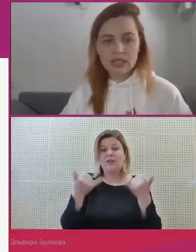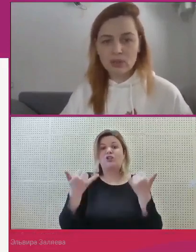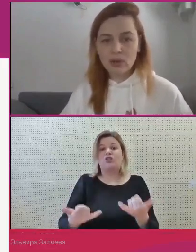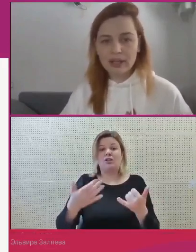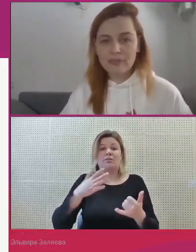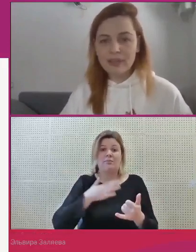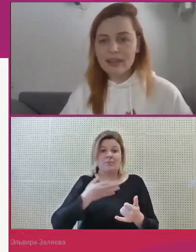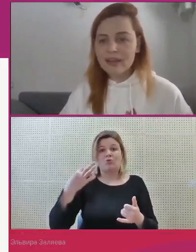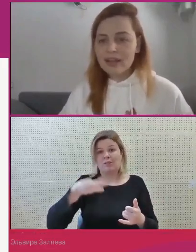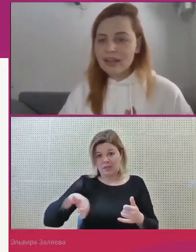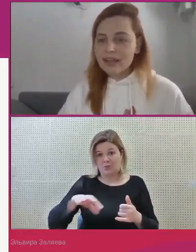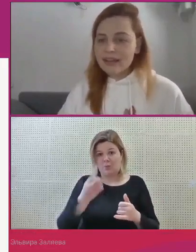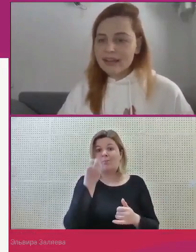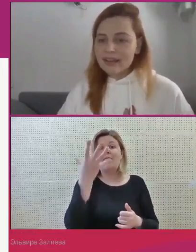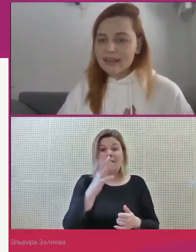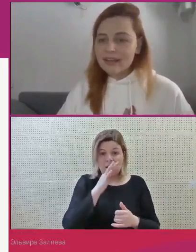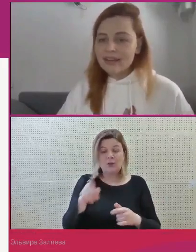готовится сдать ОГЭ.